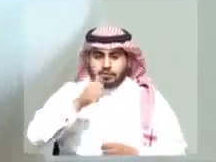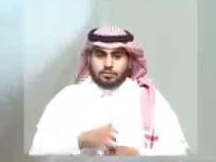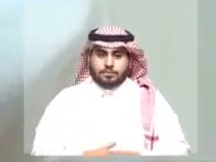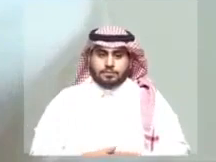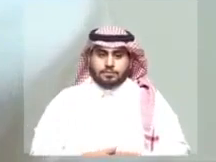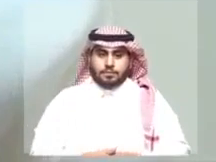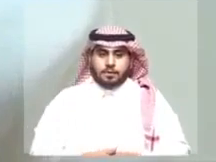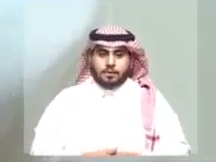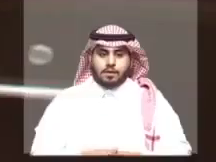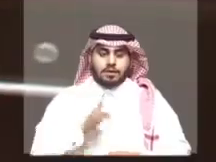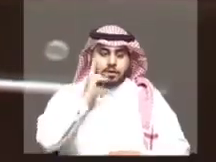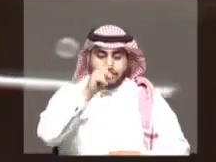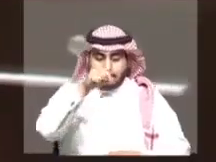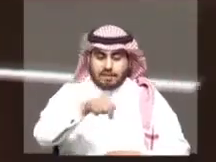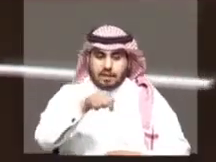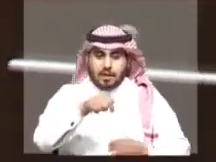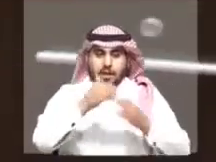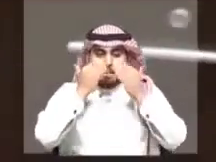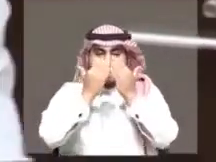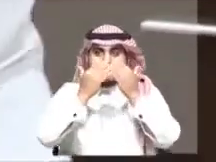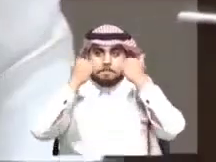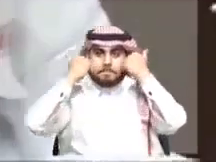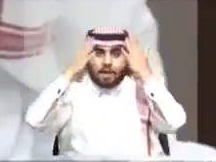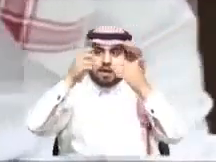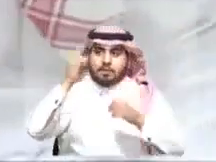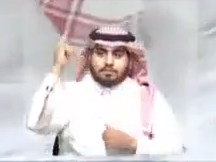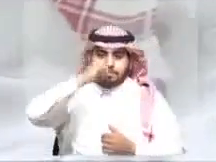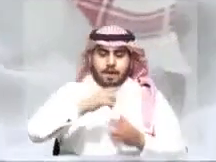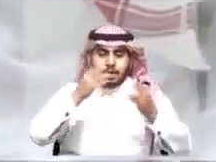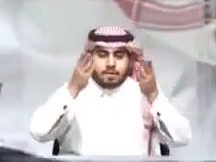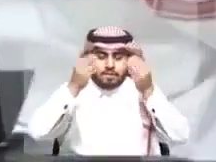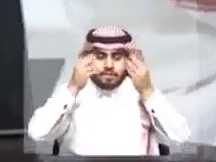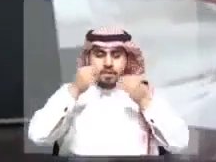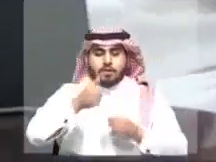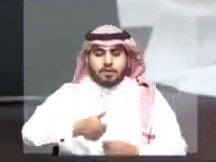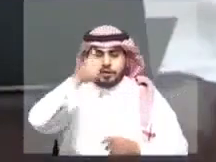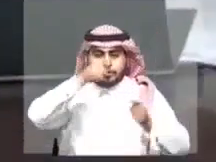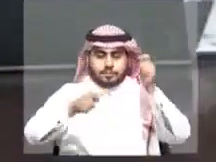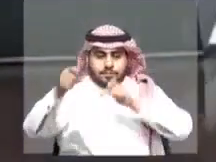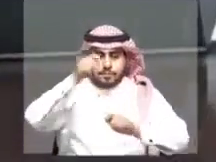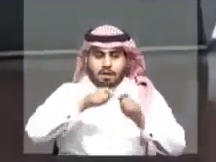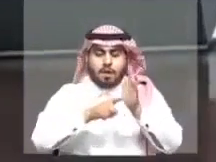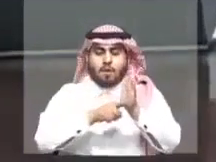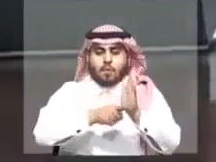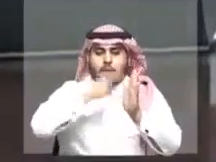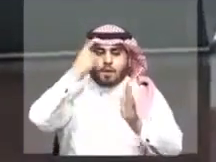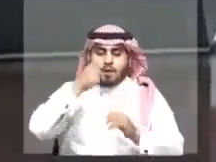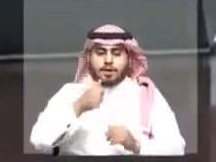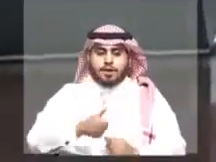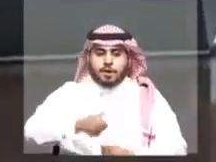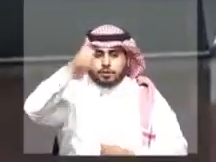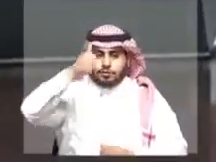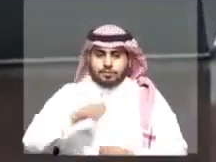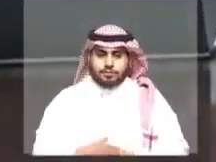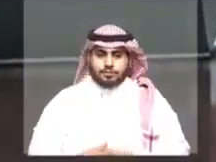المنجز ثمرة متميزة من ثمار الابتعاث الخارجي في تخصص الذكاء الاصطناعي النادر الذي أبدع ونجح